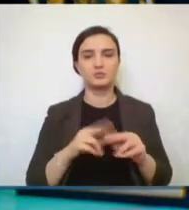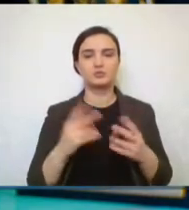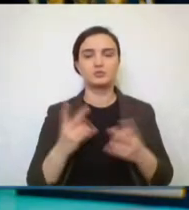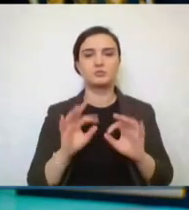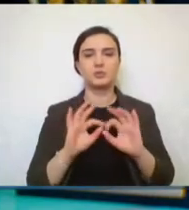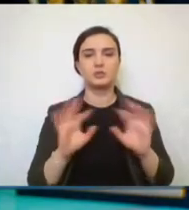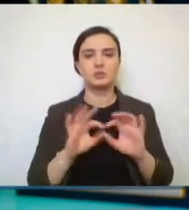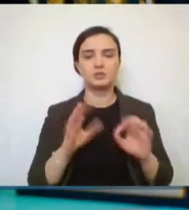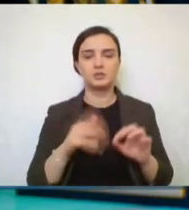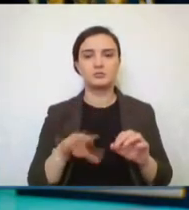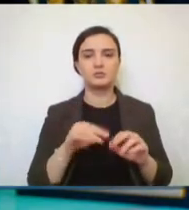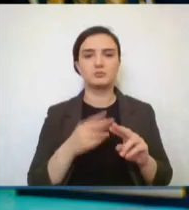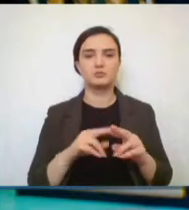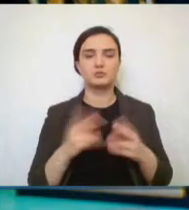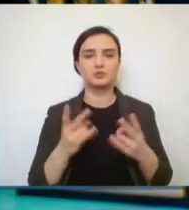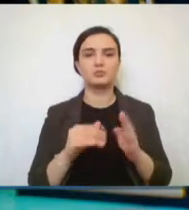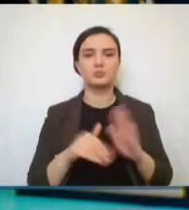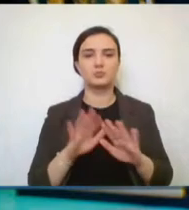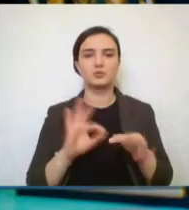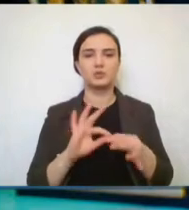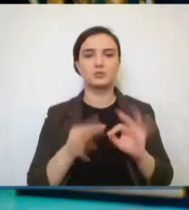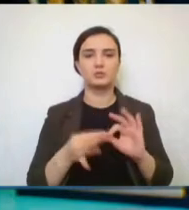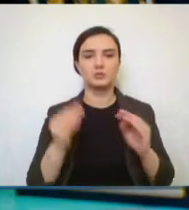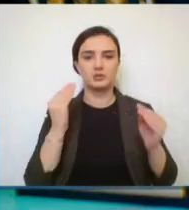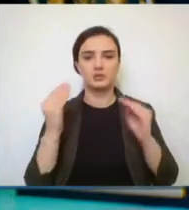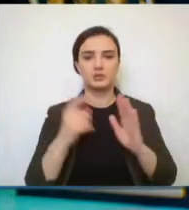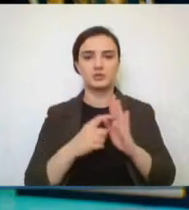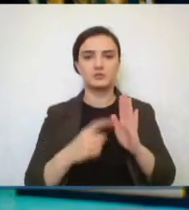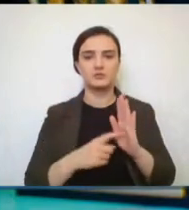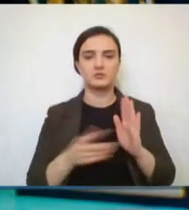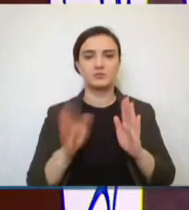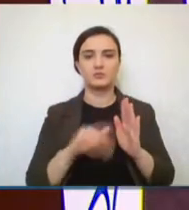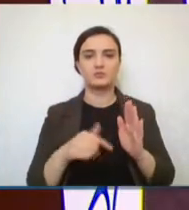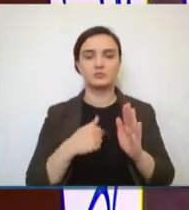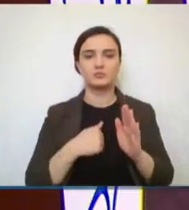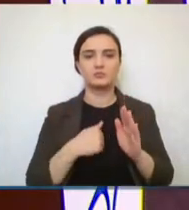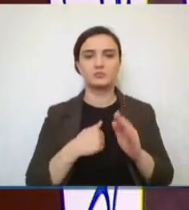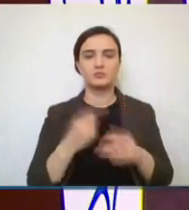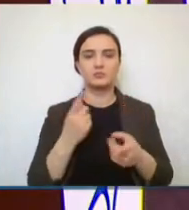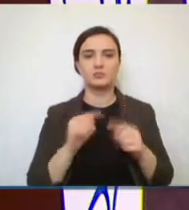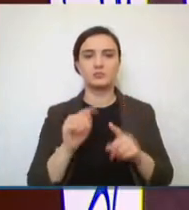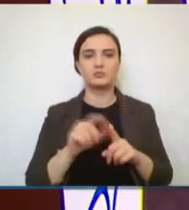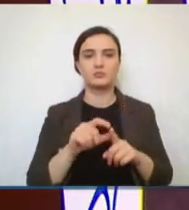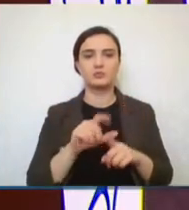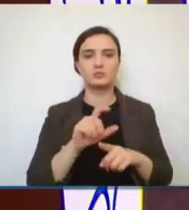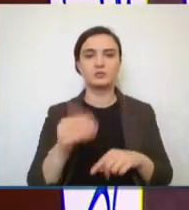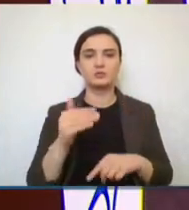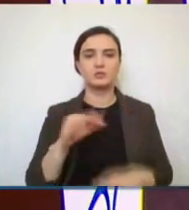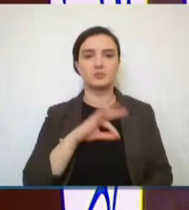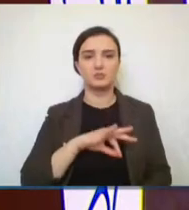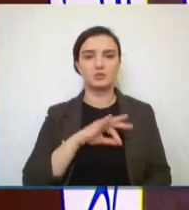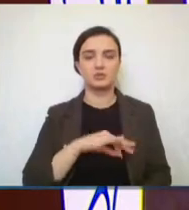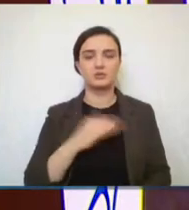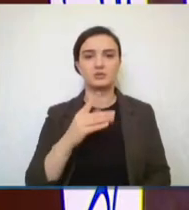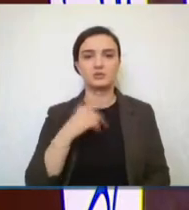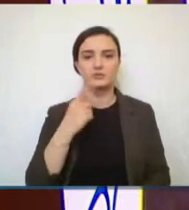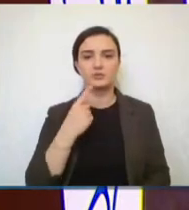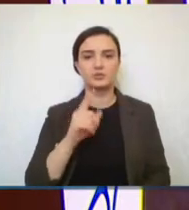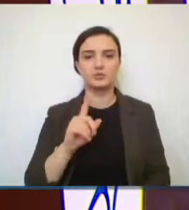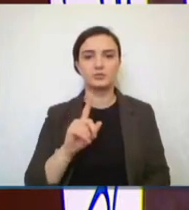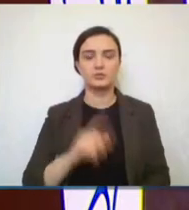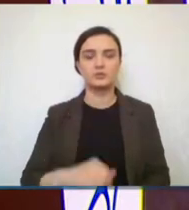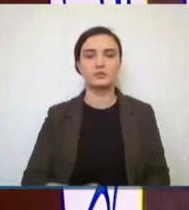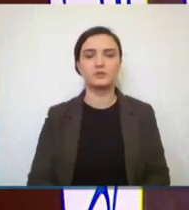ამას შეიძლება უფრო დეტალურად განხილო. მოდით მე დავუბრუნდები იმ ფრაზას, რომელიც თქვენ გამოიყენეთ. თქვენ ბრძანეთ, რომ